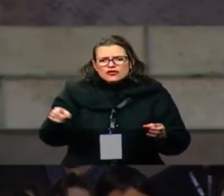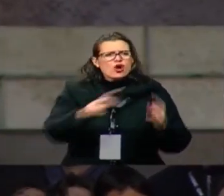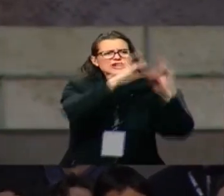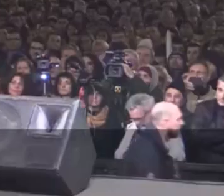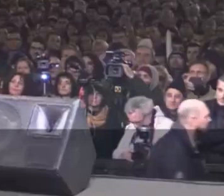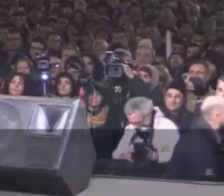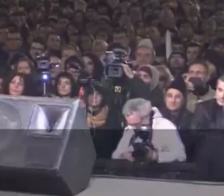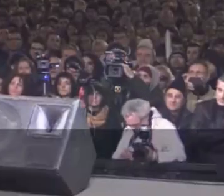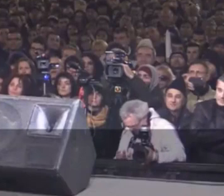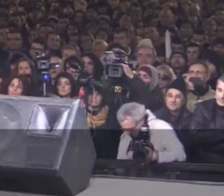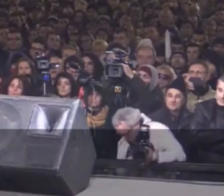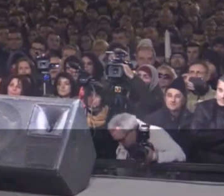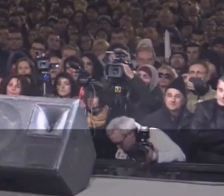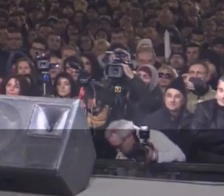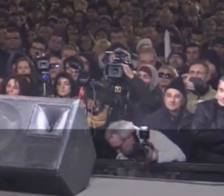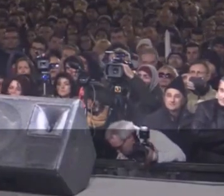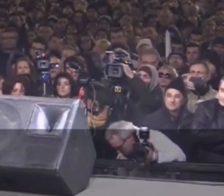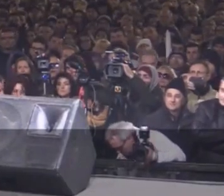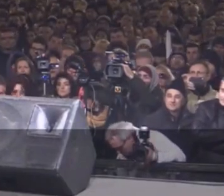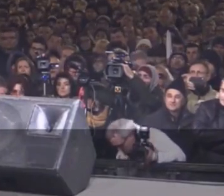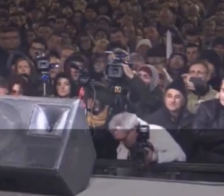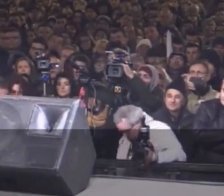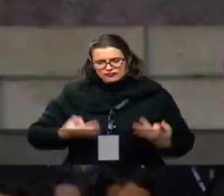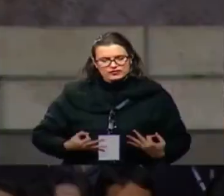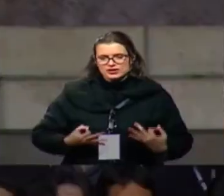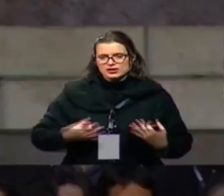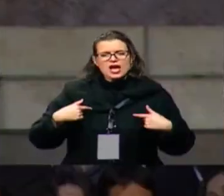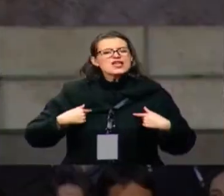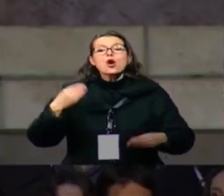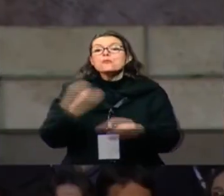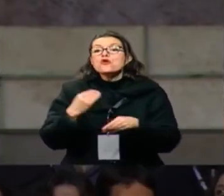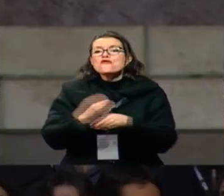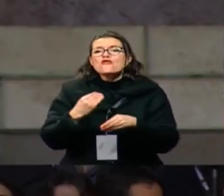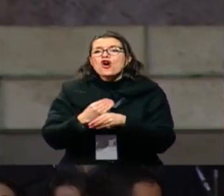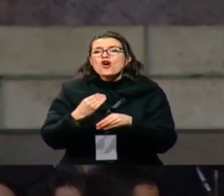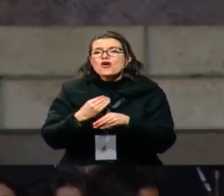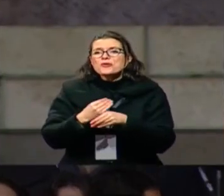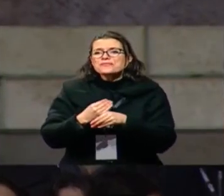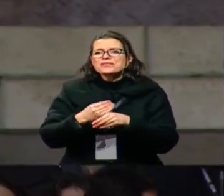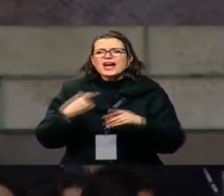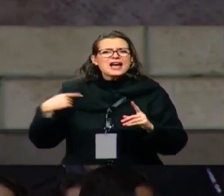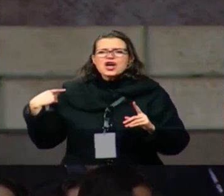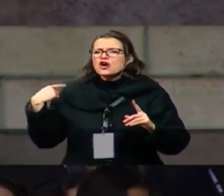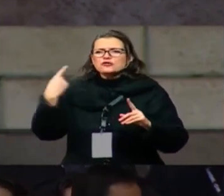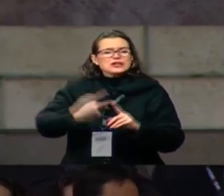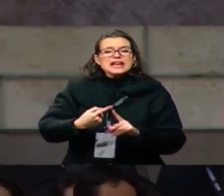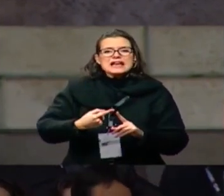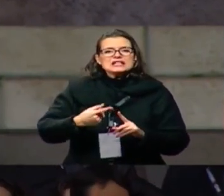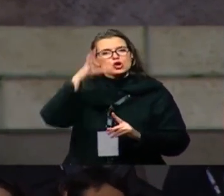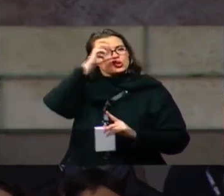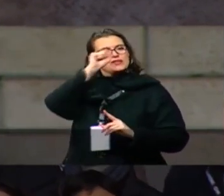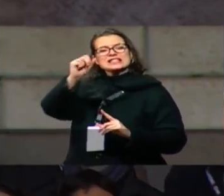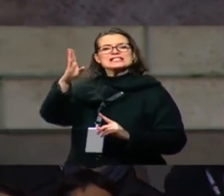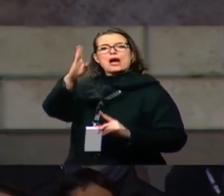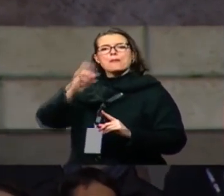stato così convinto ve lo dice un buffone ve lo dice uno che non ha mai fatto la Bocconi ve lo dice